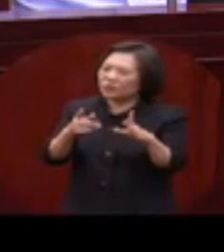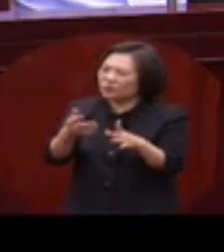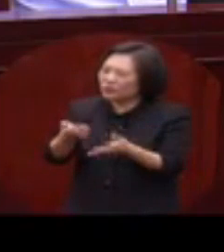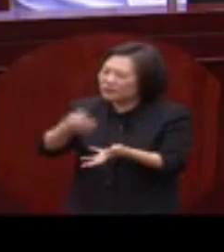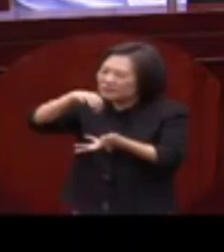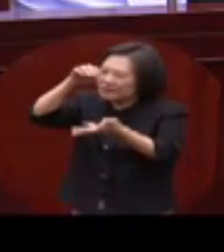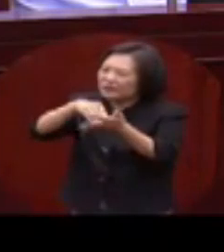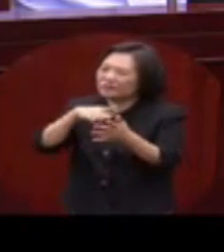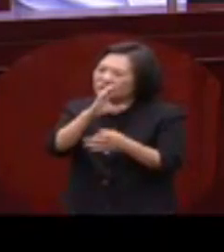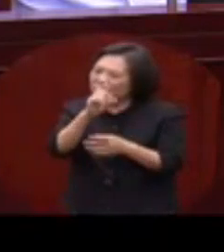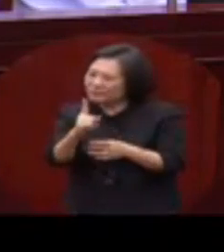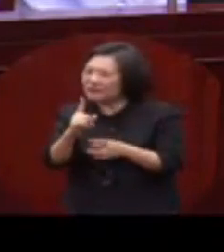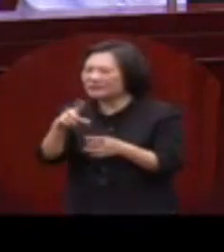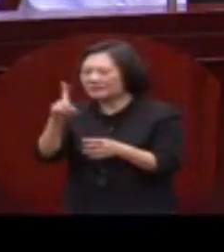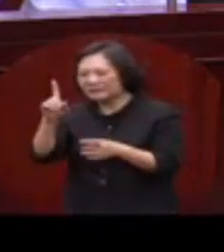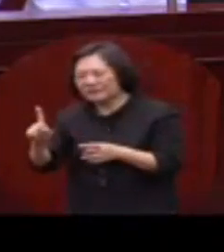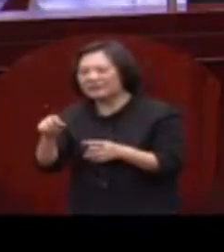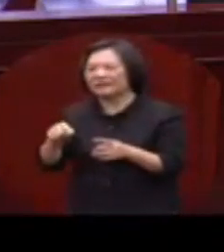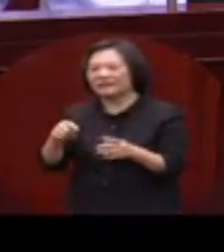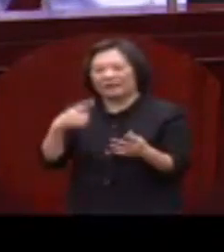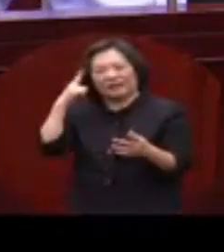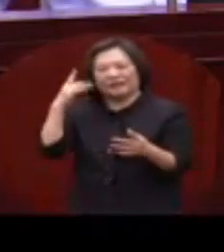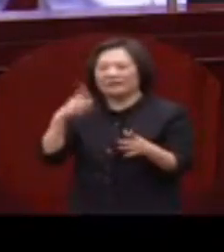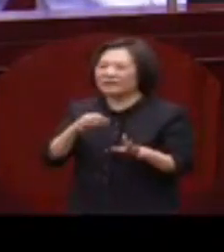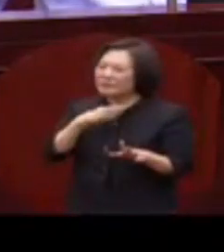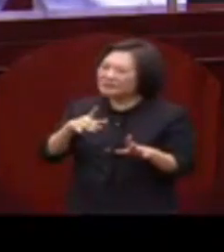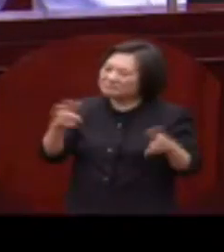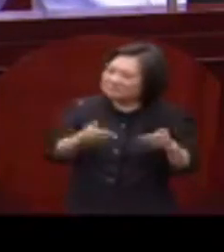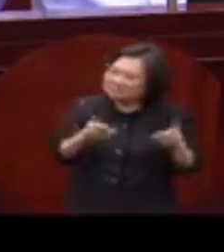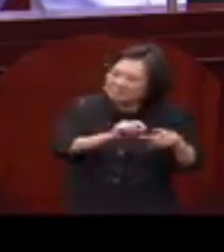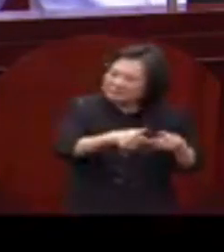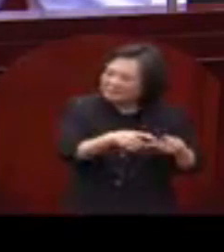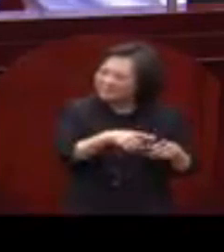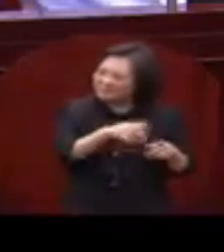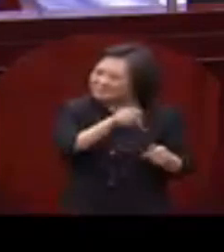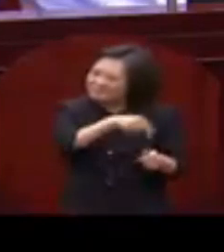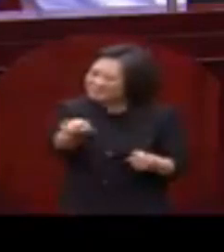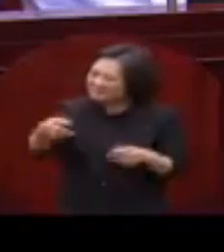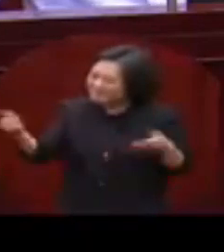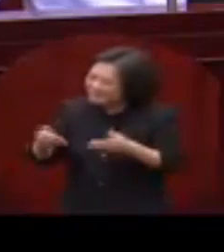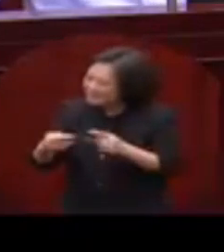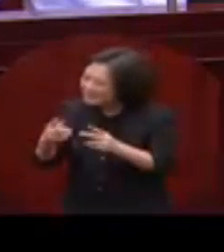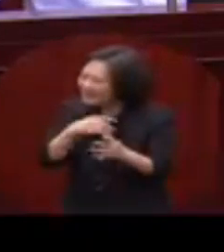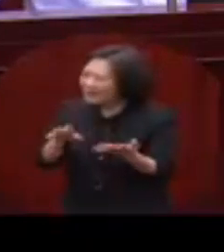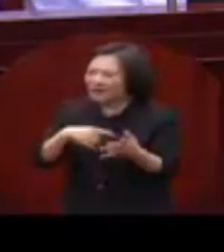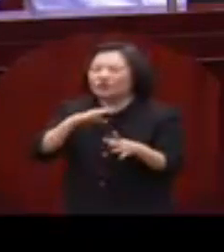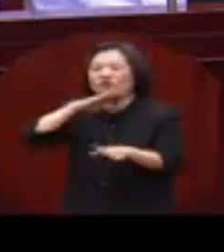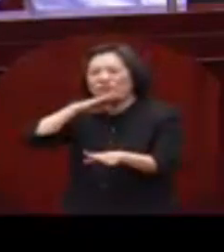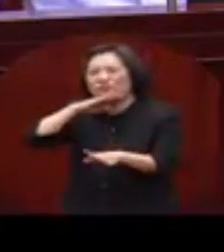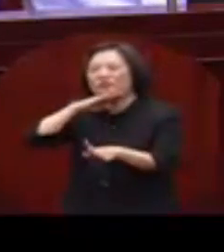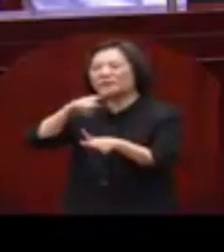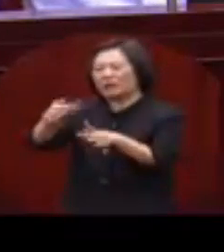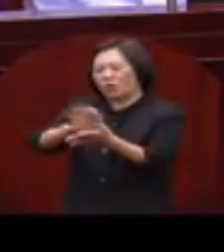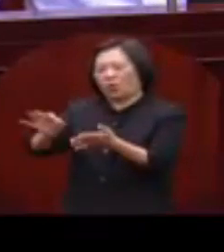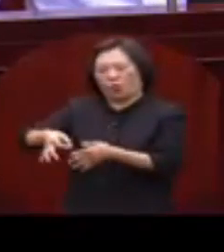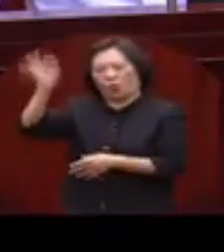设这个不动产开发的，不过因为这 C1D1 哦实在太多钱了哦，太多人瞩目，所以我们现在有士林车站的，